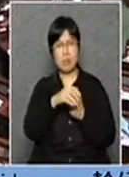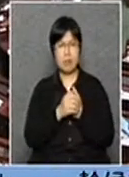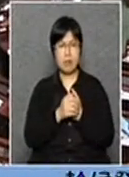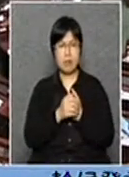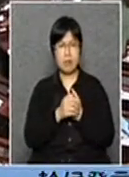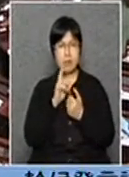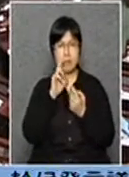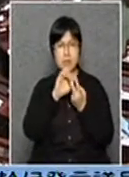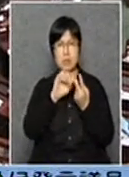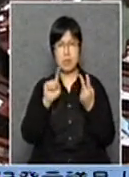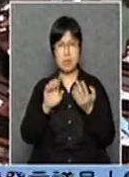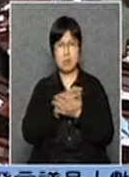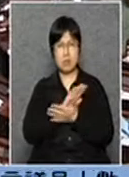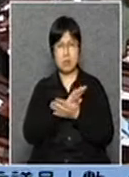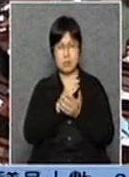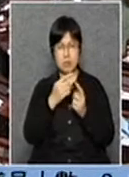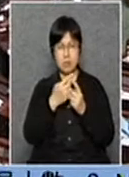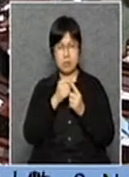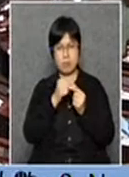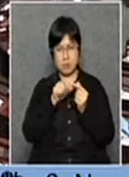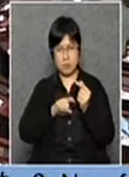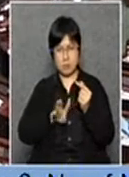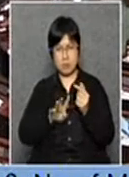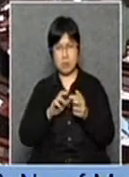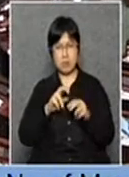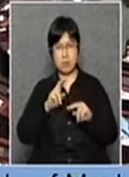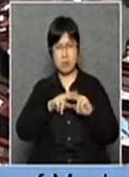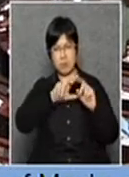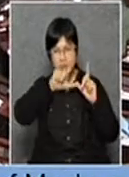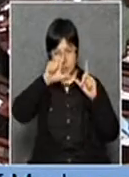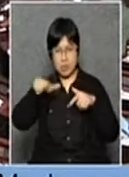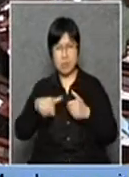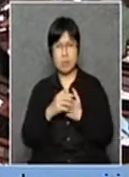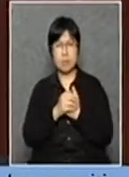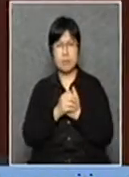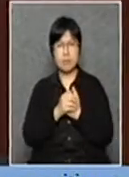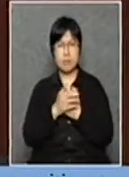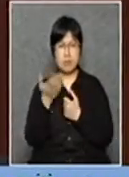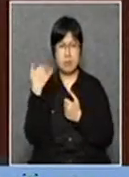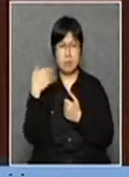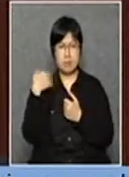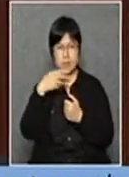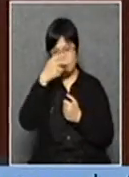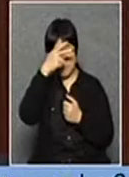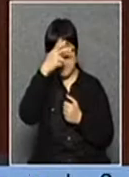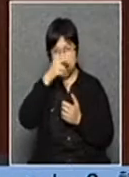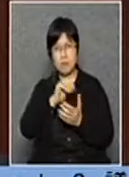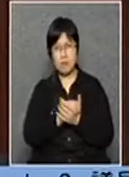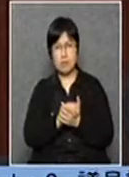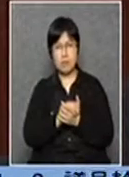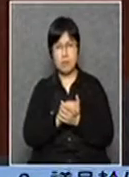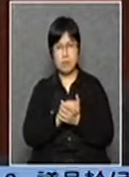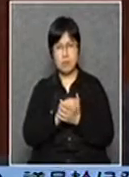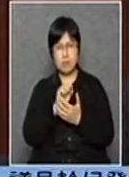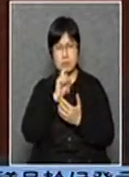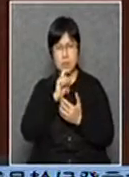該係2011年嘅12月14日。是政府回應，就有關當時的政府所存在的